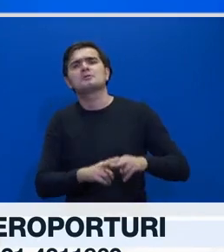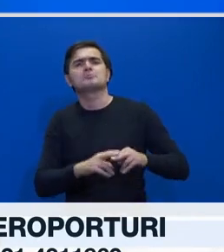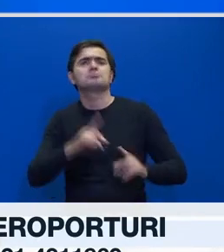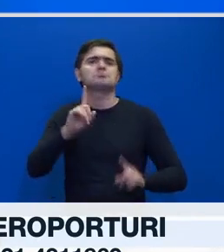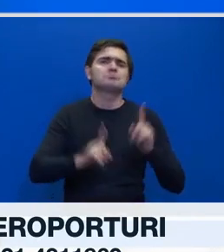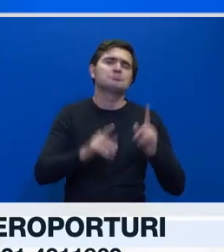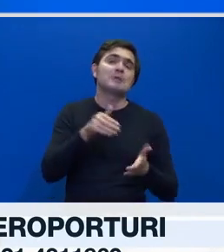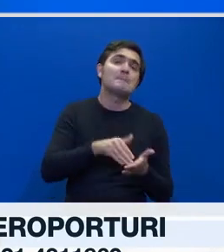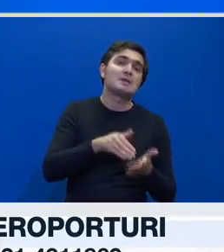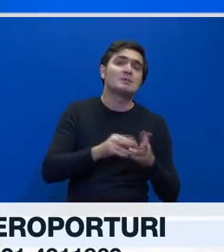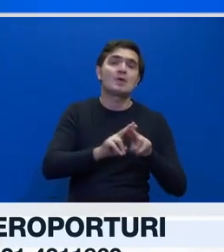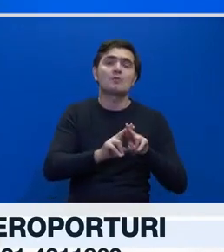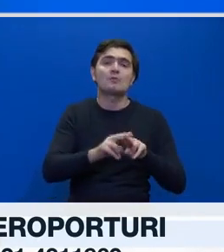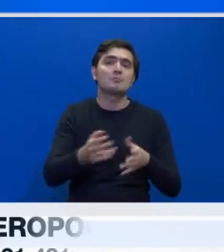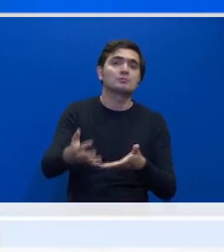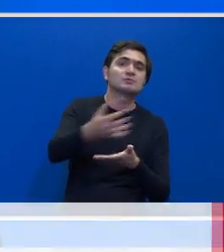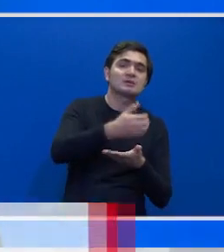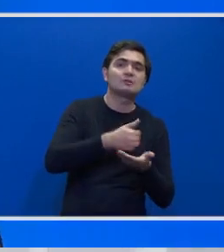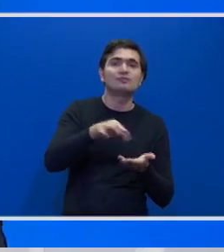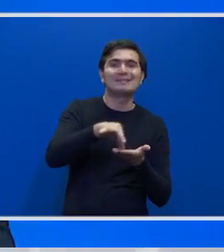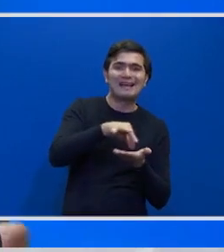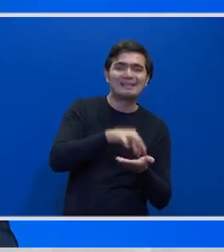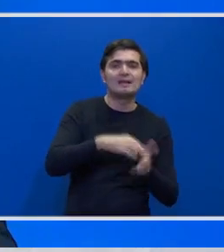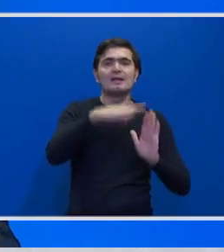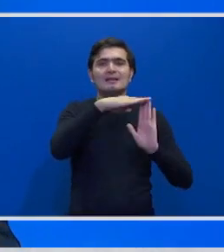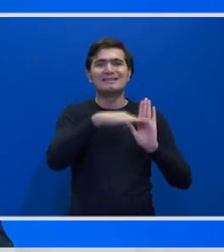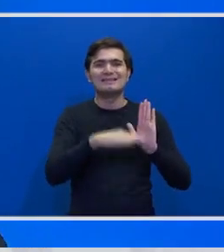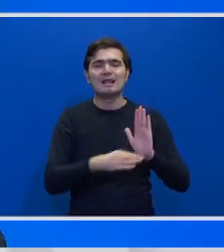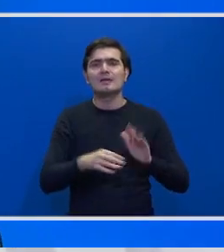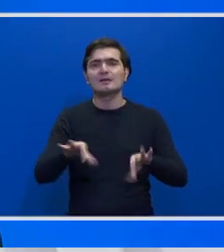colectate datele, sunt agregate listele de pasageri, sunt identificate aeroporturile de unde ei vor fi preluați.